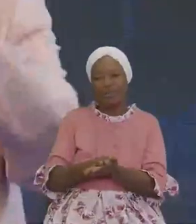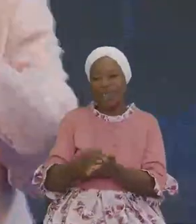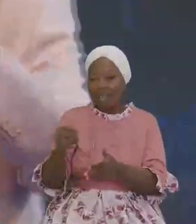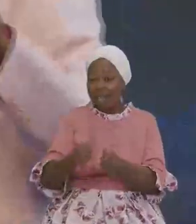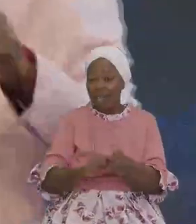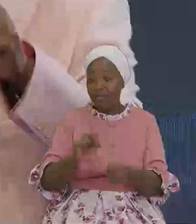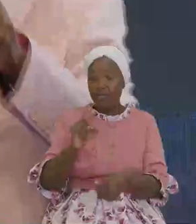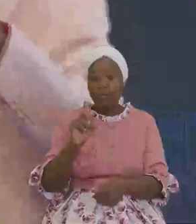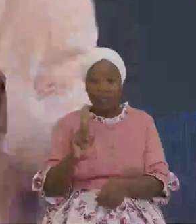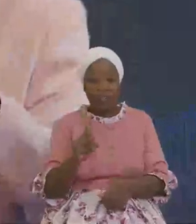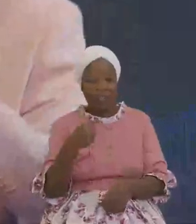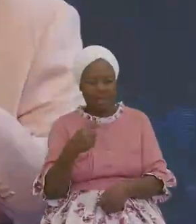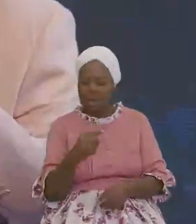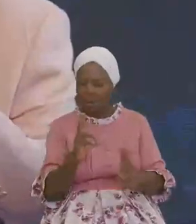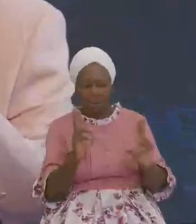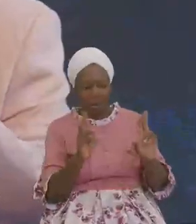Tout le monde va dire: mais non, non.